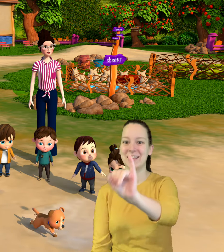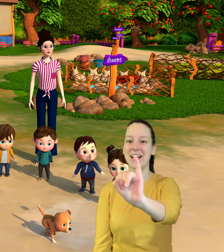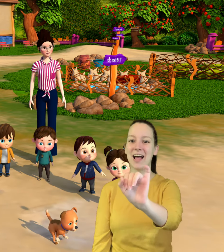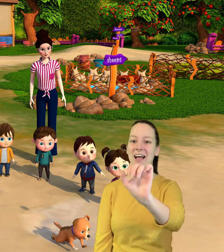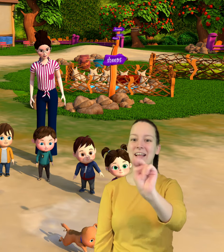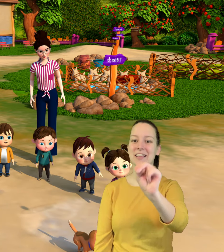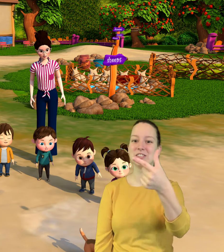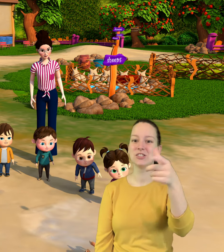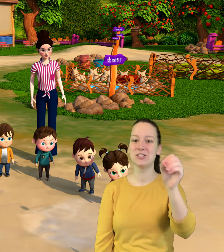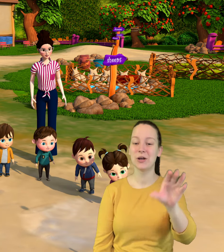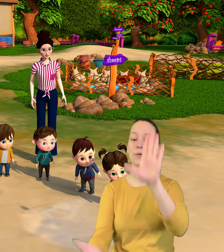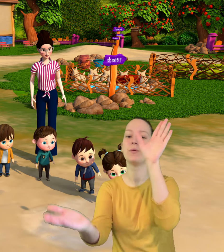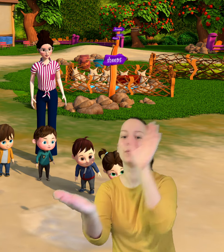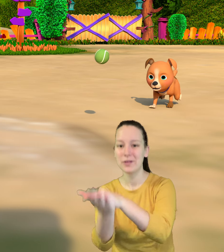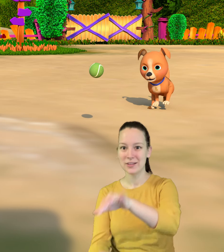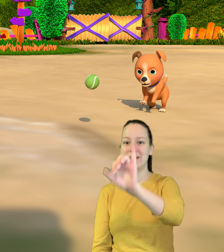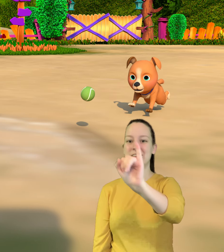ビンゴ